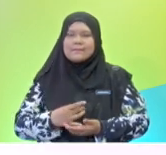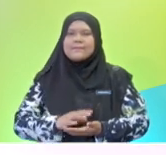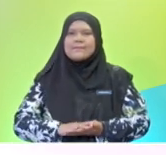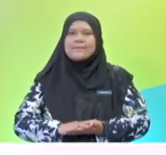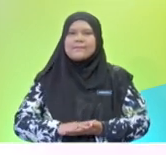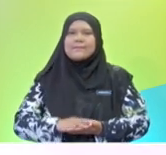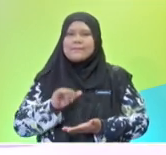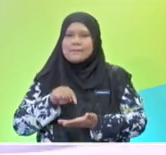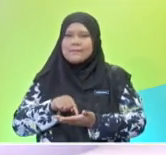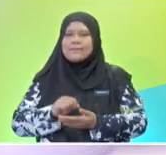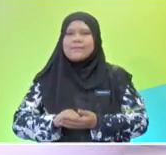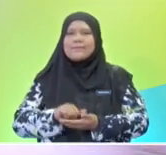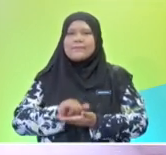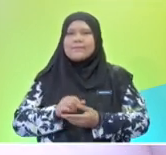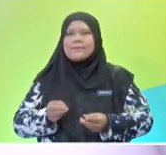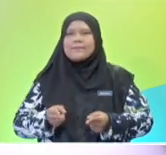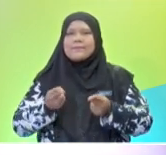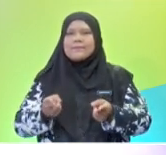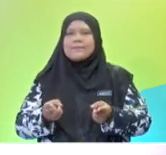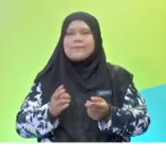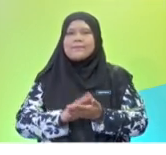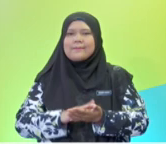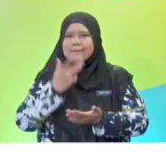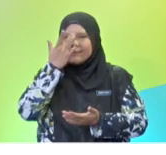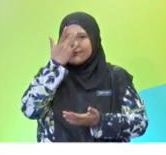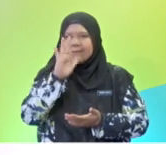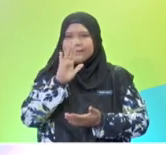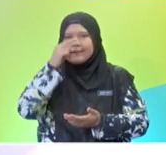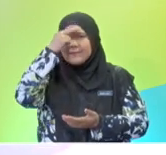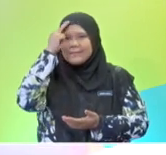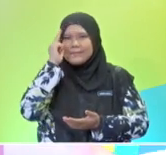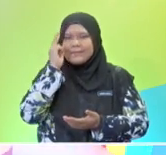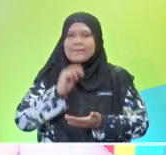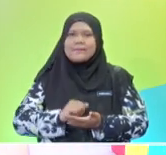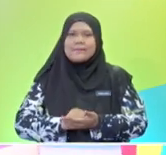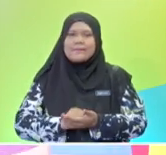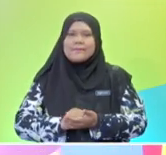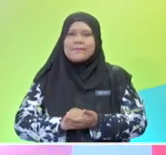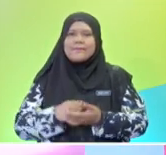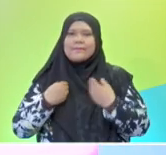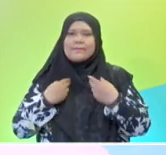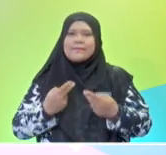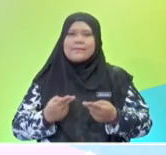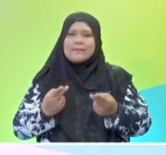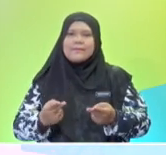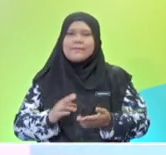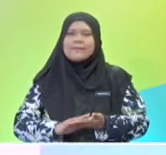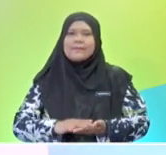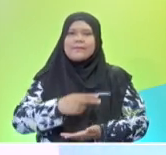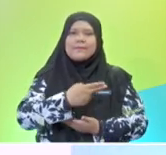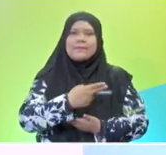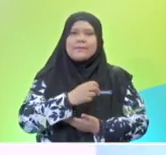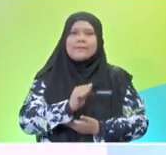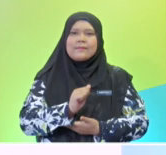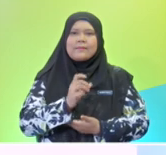rasa hadiah. Pandai, ni. Ibu suka hadiah. Hadiah, betul. D-I-A-H,